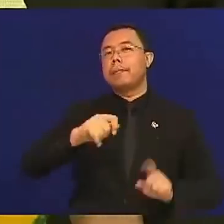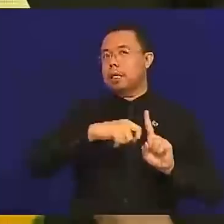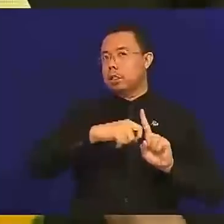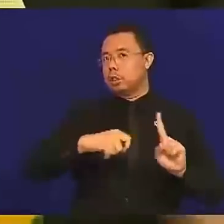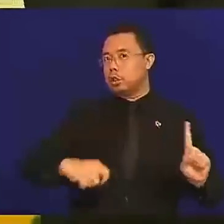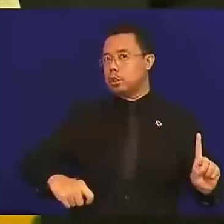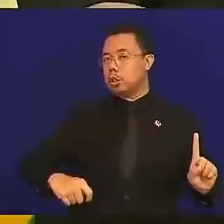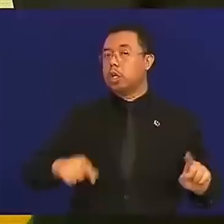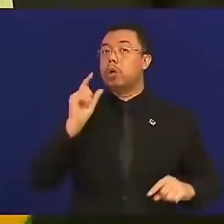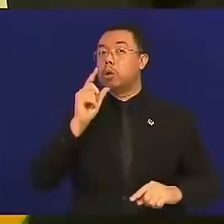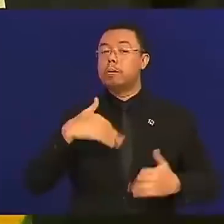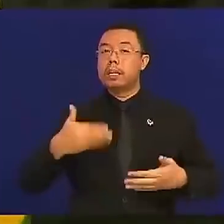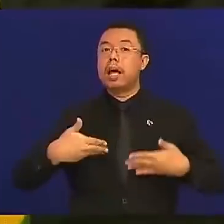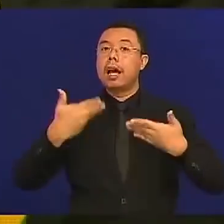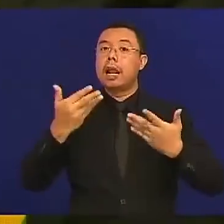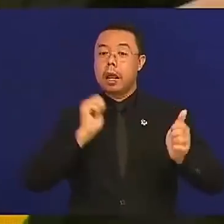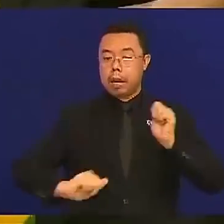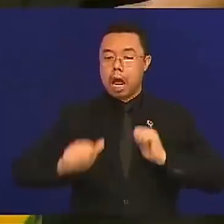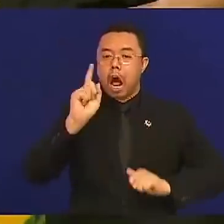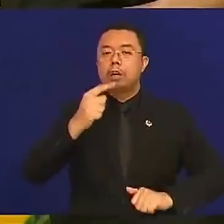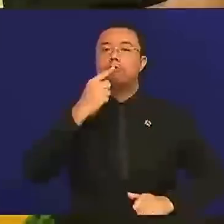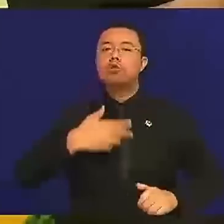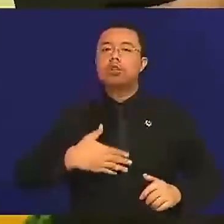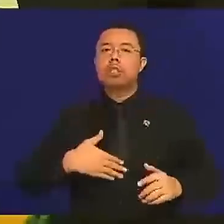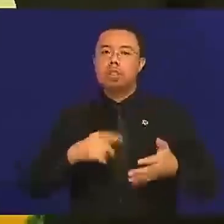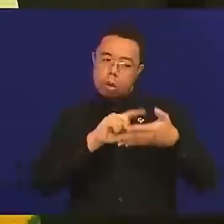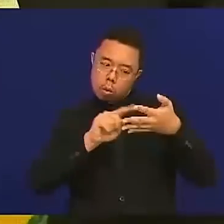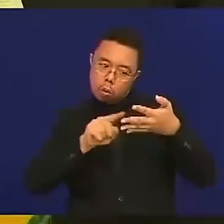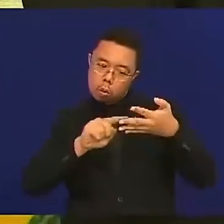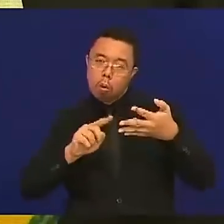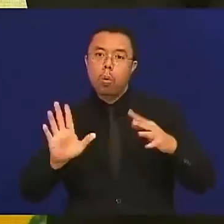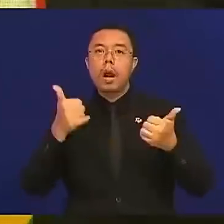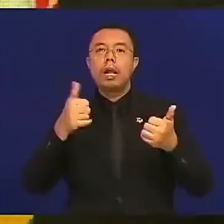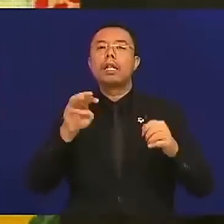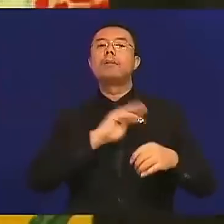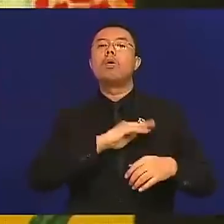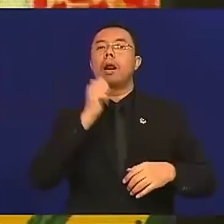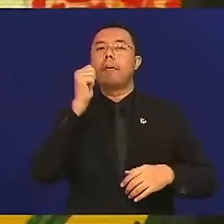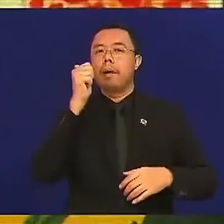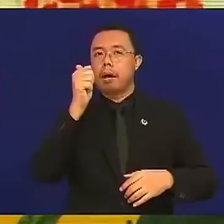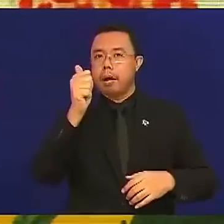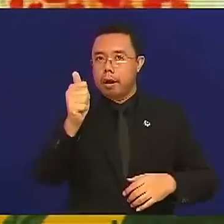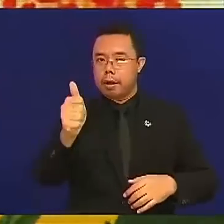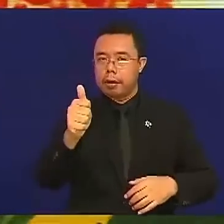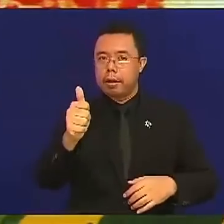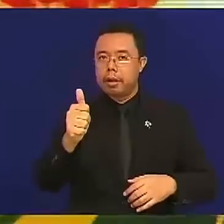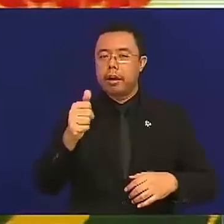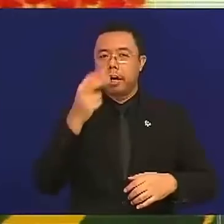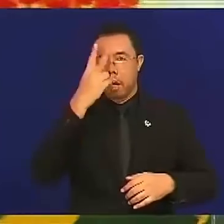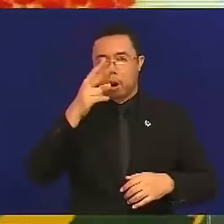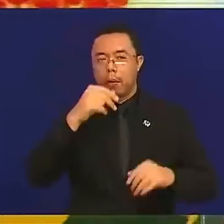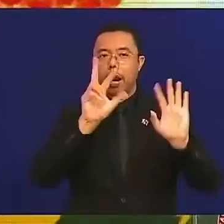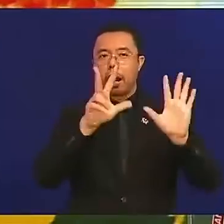Kristus. Dan untuk rela menderita harus memiliki kualifikasi moral yang baik. Ya,